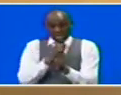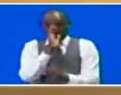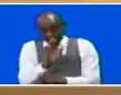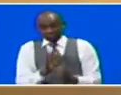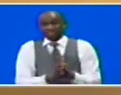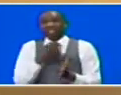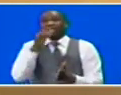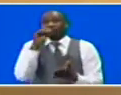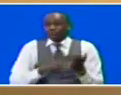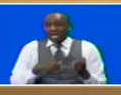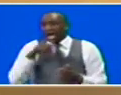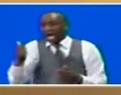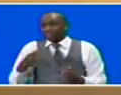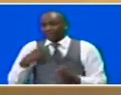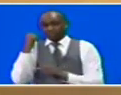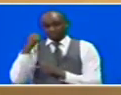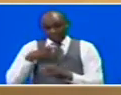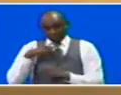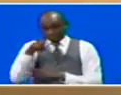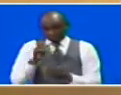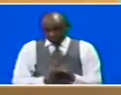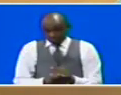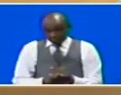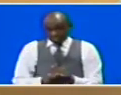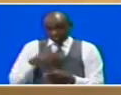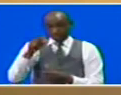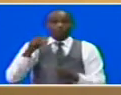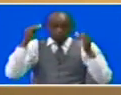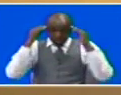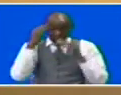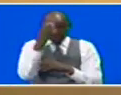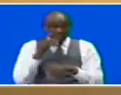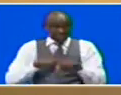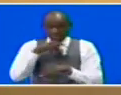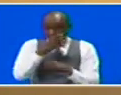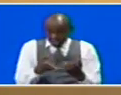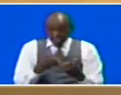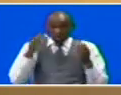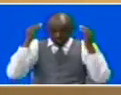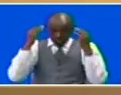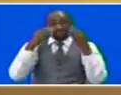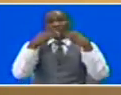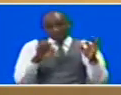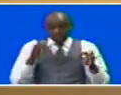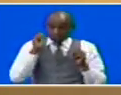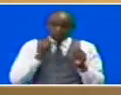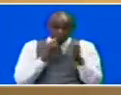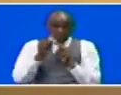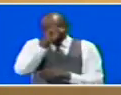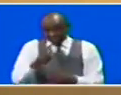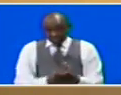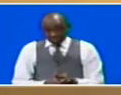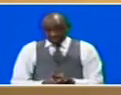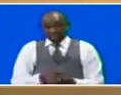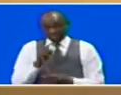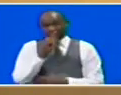nauliza, je, kuna wale wagombeaji walioshtakiwa kotini lakini baadaye kuachiliwa na koti wanaweza kugombea kiti fulani? Ni